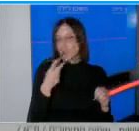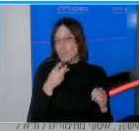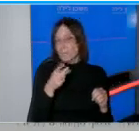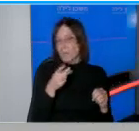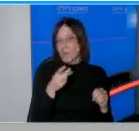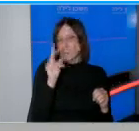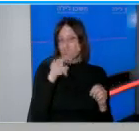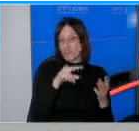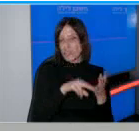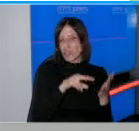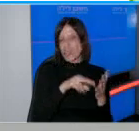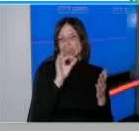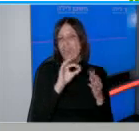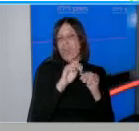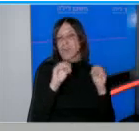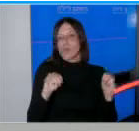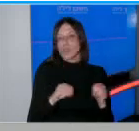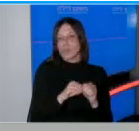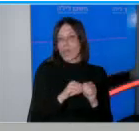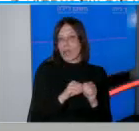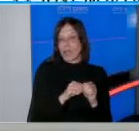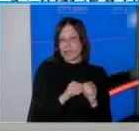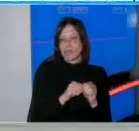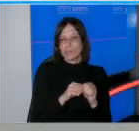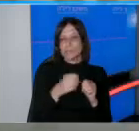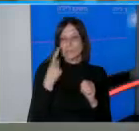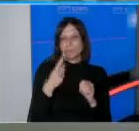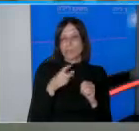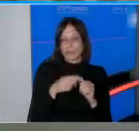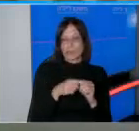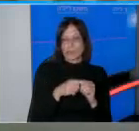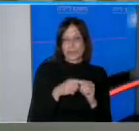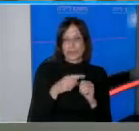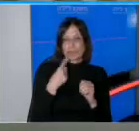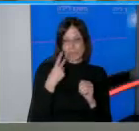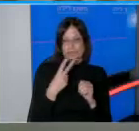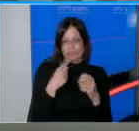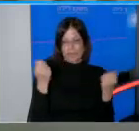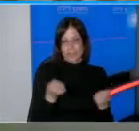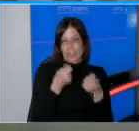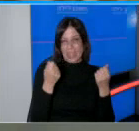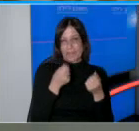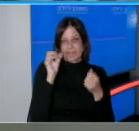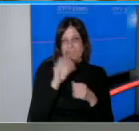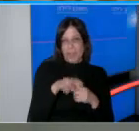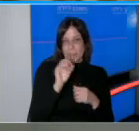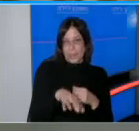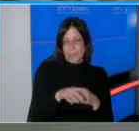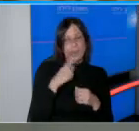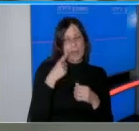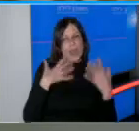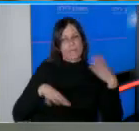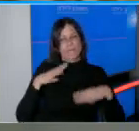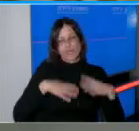יש תמונה של המשפחה. רואים, רואים, רואים בהדסטארט. רואים. אז רואים אותם עוד עם הלבוש